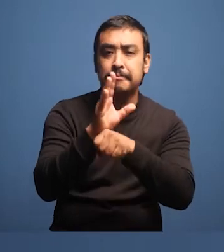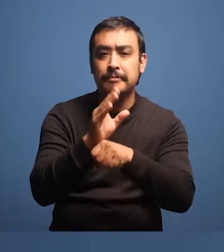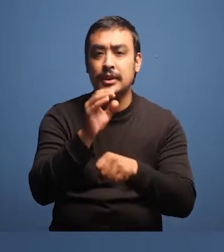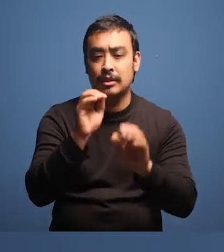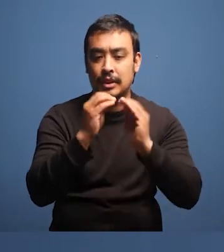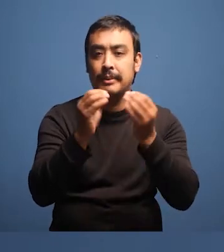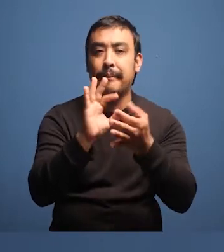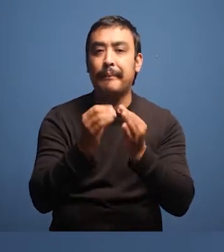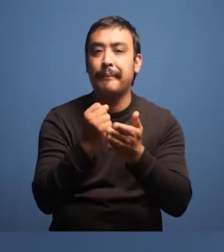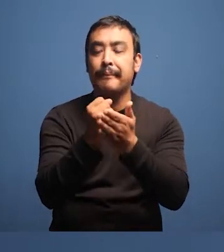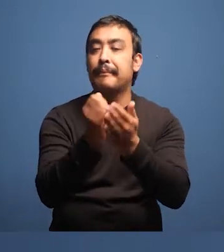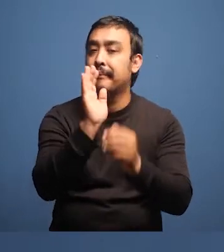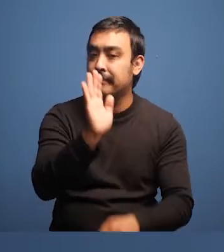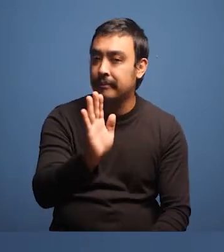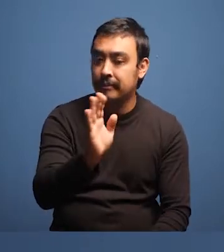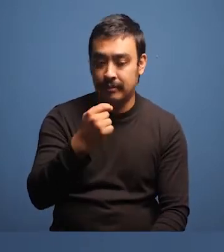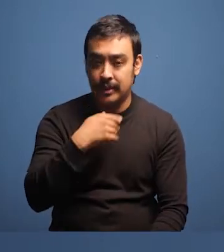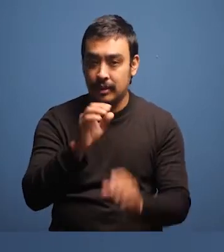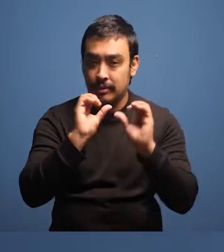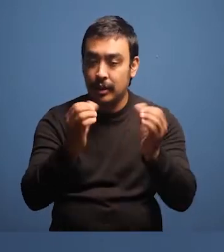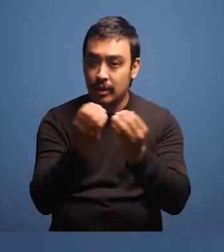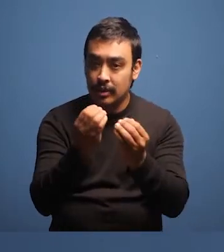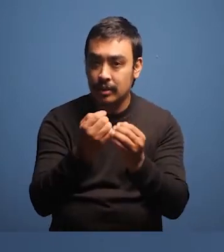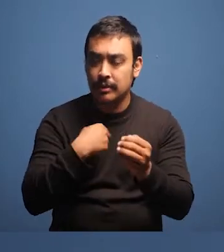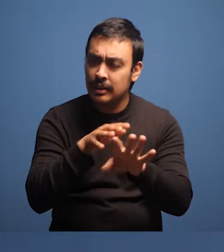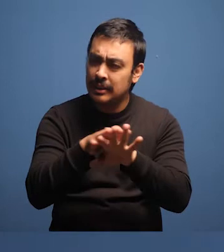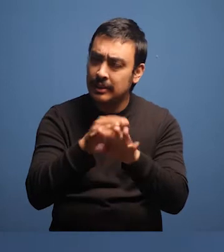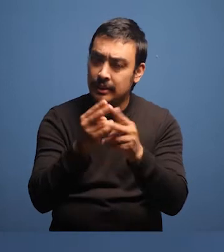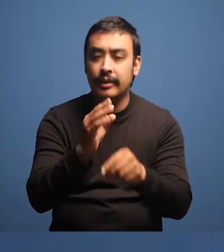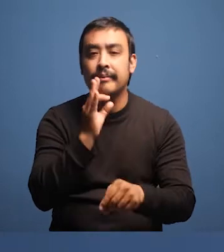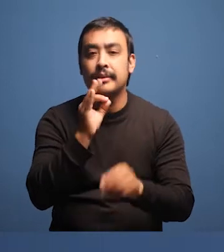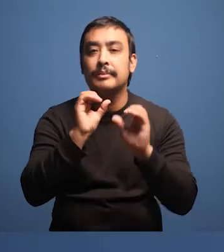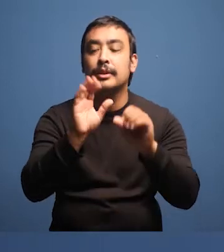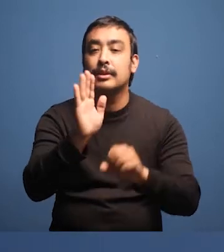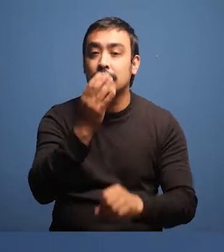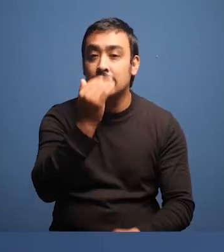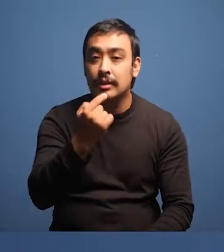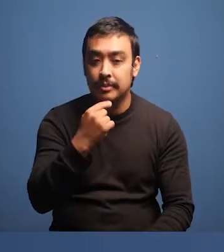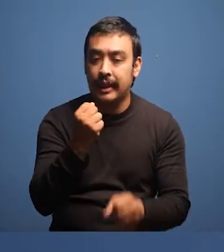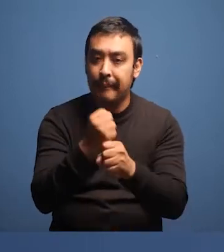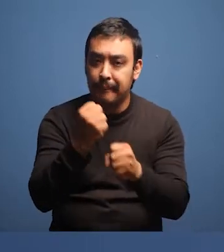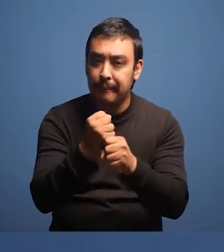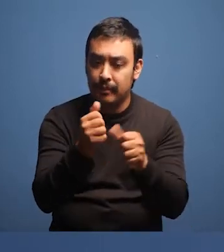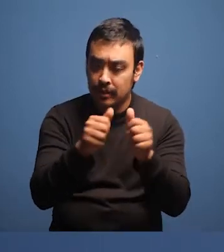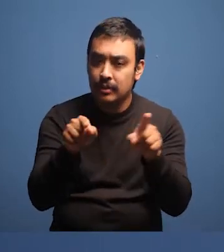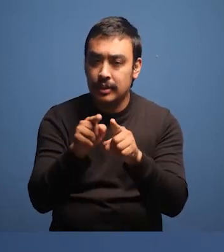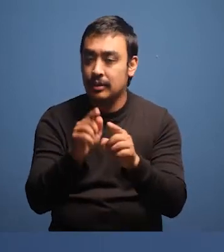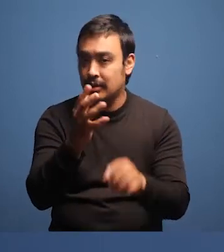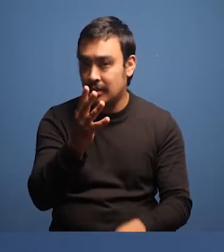प्लेटफर्म्सहरूमा? सो मैले युज गर्ने भनेको चाहिँ मेरो चाहिँ मोस्टली भनेको फेसबुक नै हुन्छ, किनभने मेरो प्रोफेसनल र पर्सनल आइडी भनेर त छैन,